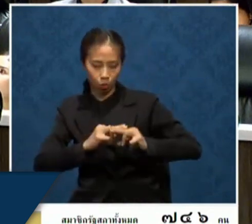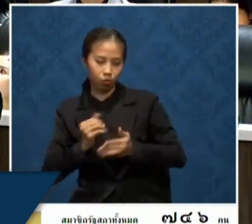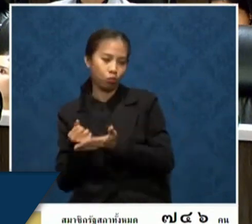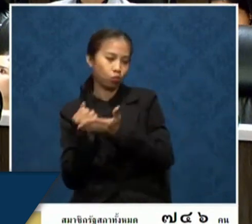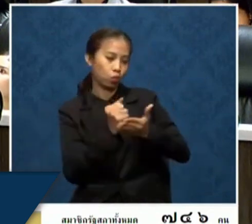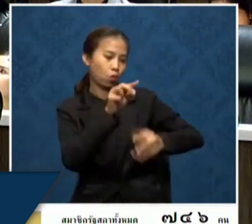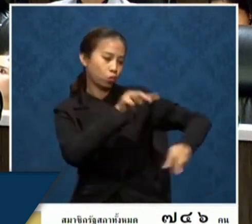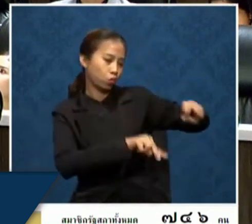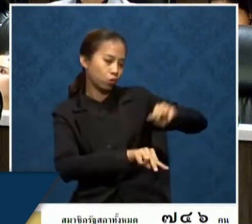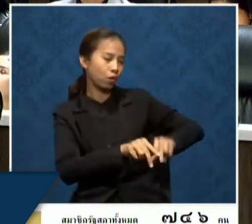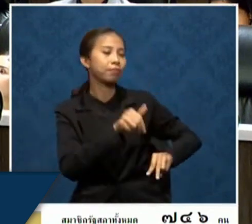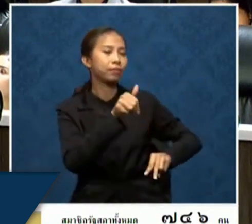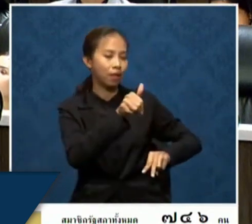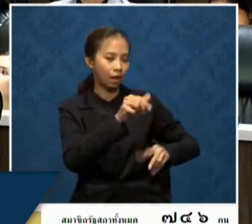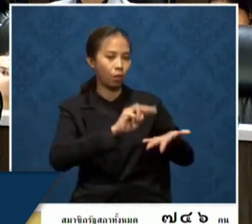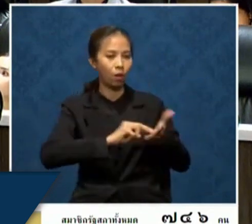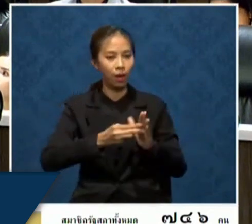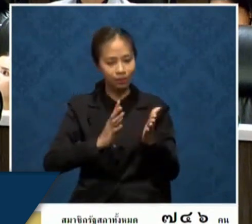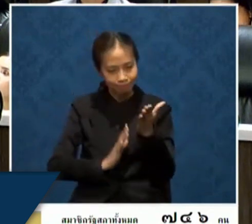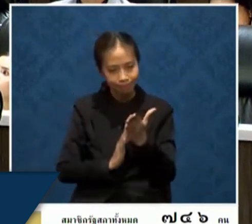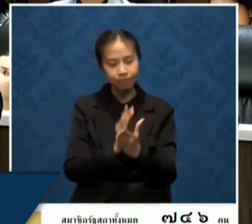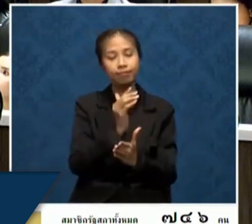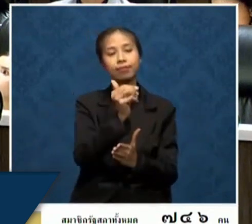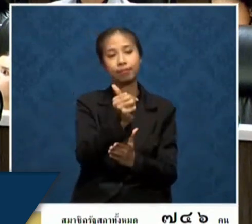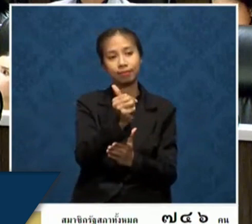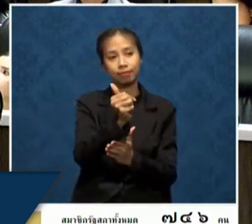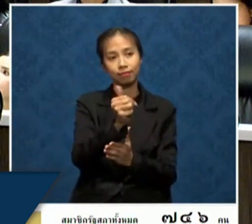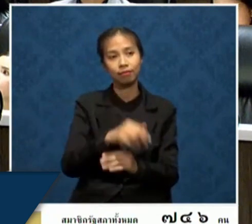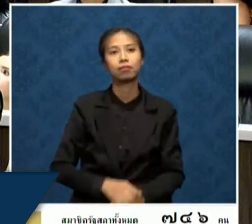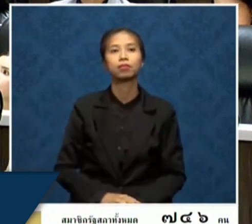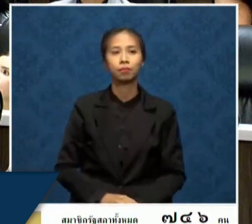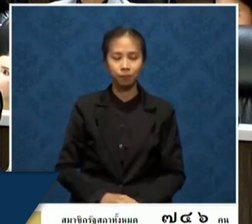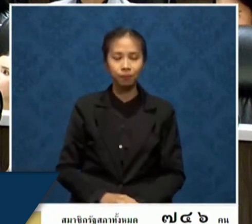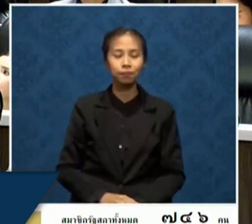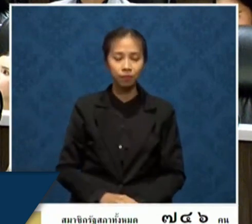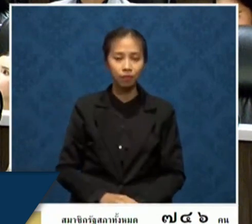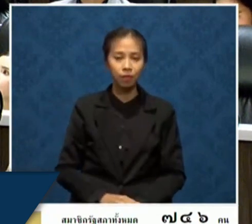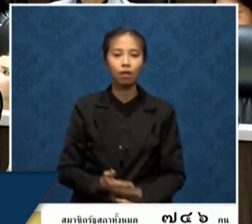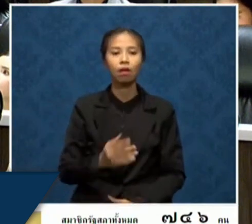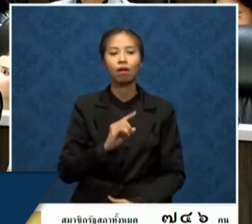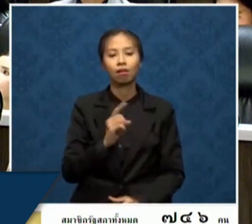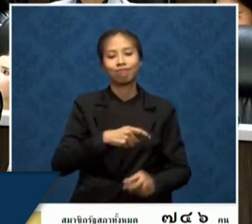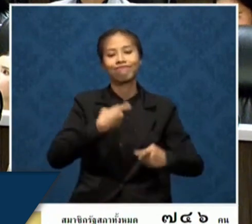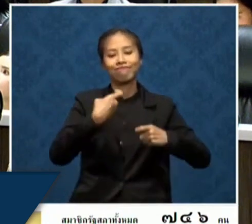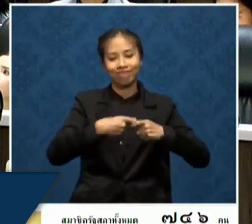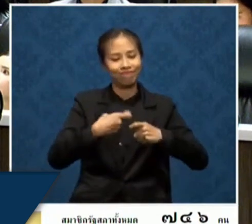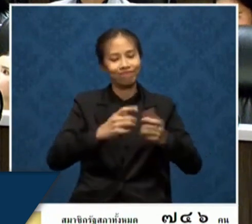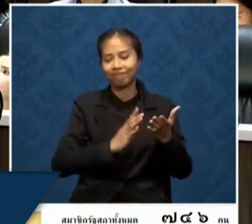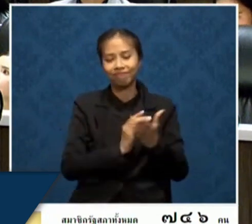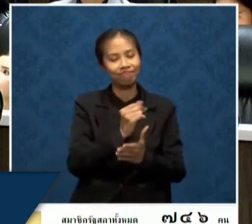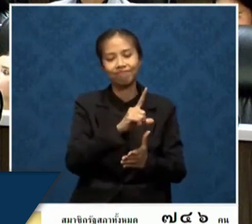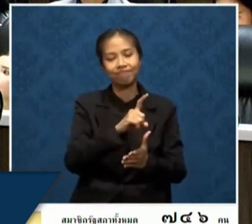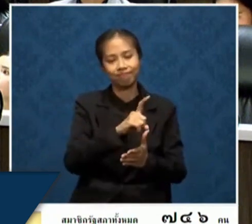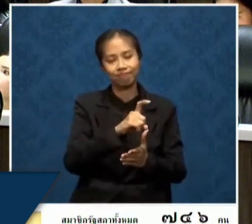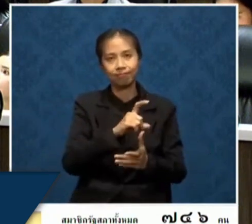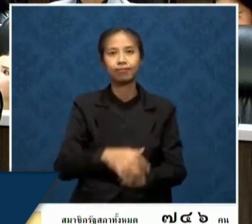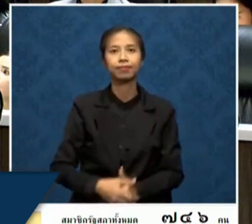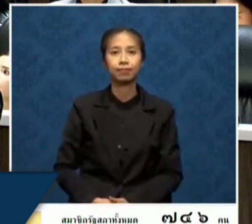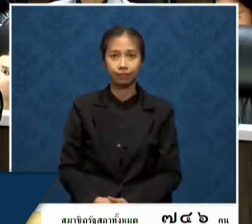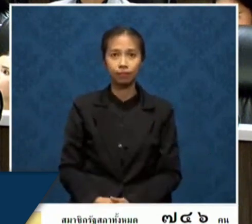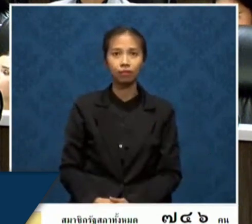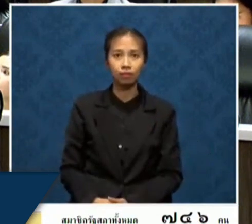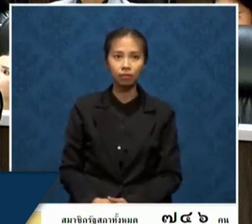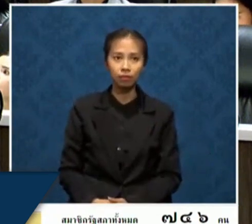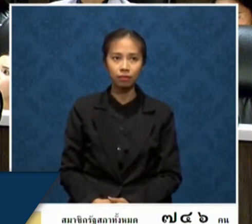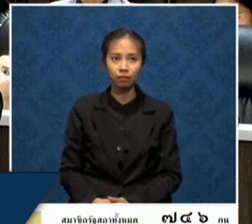คือหัวใจของความสำเร็จในเรื่องนี้ไม่งั้นเรียนท่านนายกตามตรงว่ายากจะสำเร็จอย่